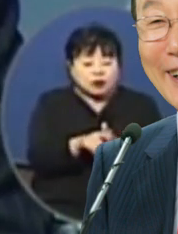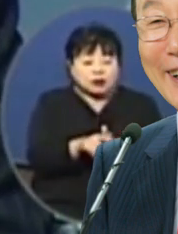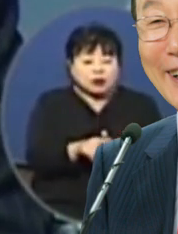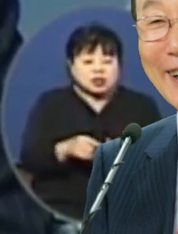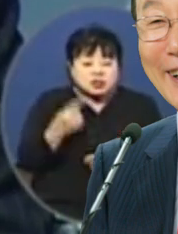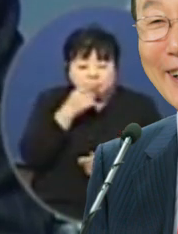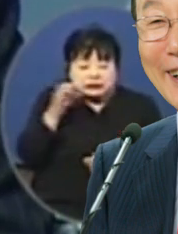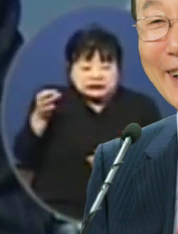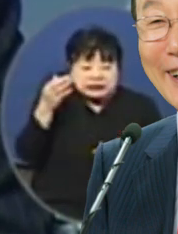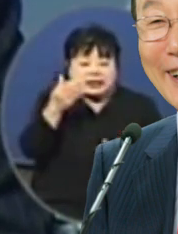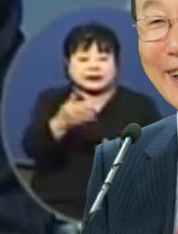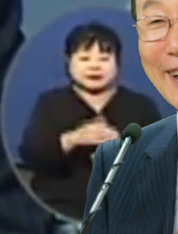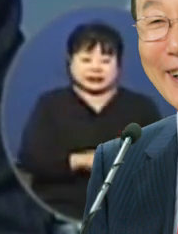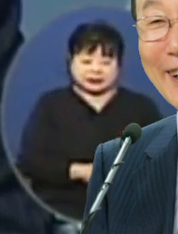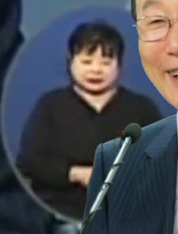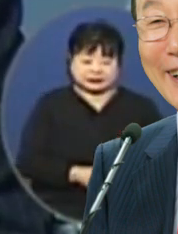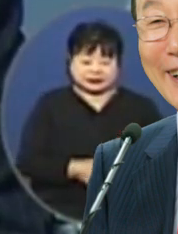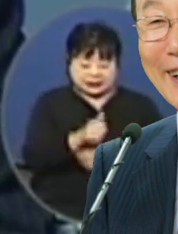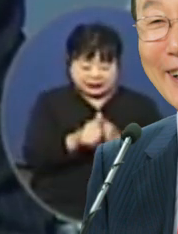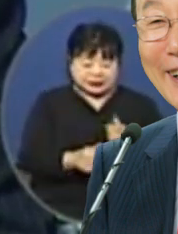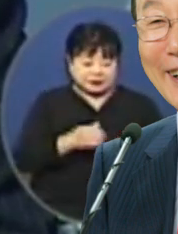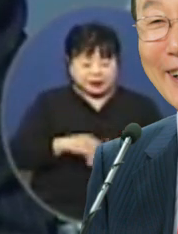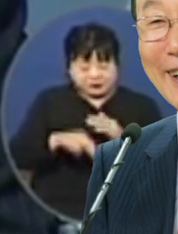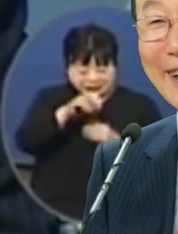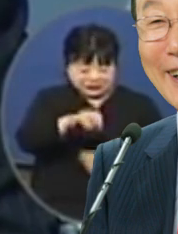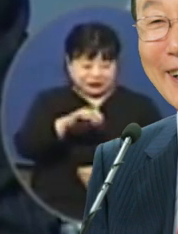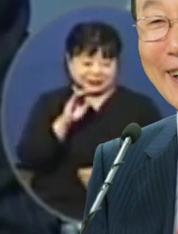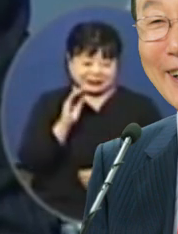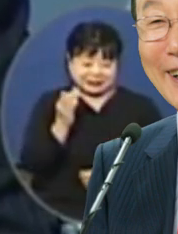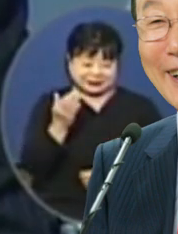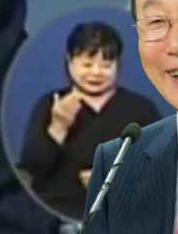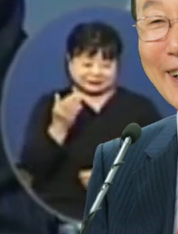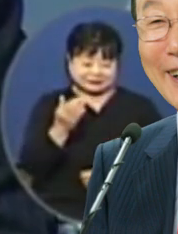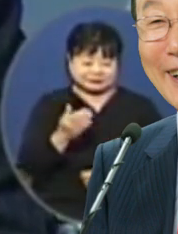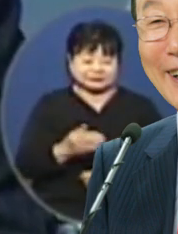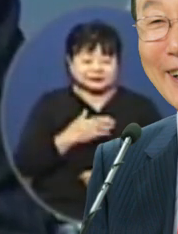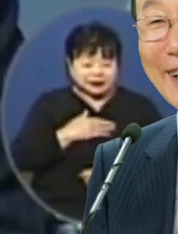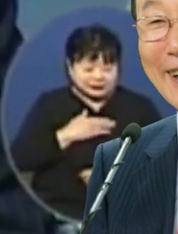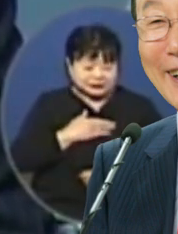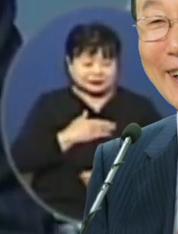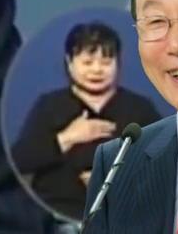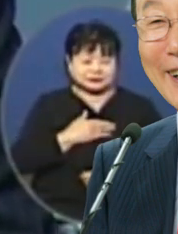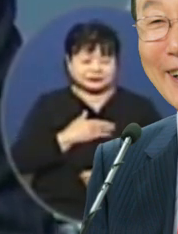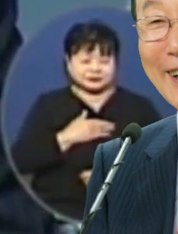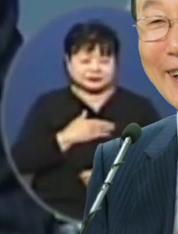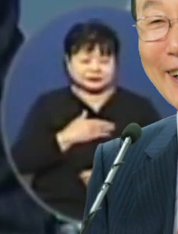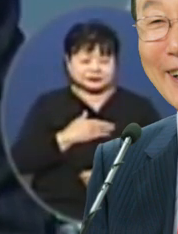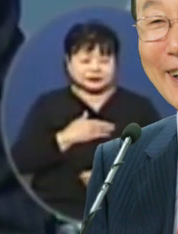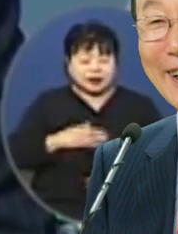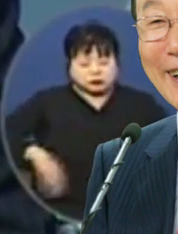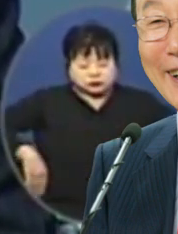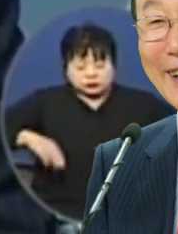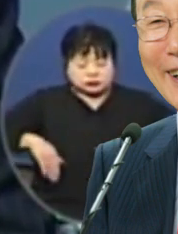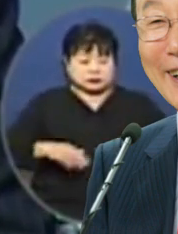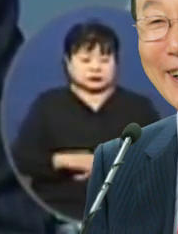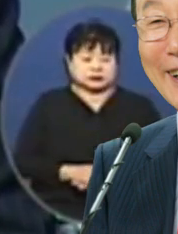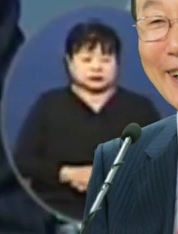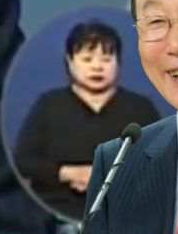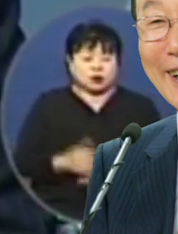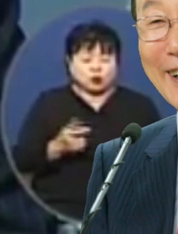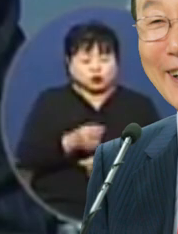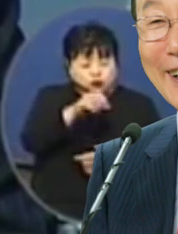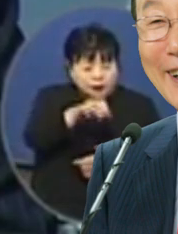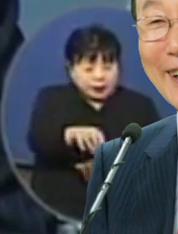입으로 시인해야 되는 것입니다. 하나님이 나의 피난처가 되신다. 나는 빈손 들고 원수